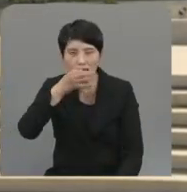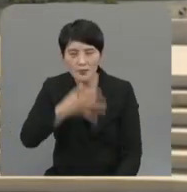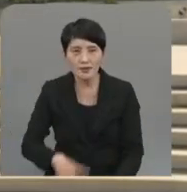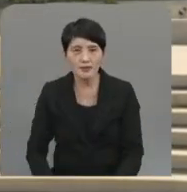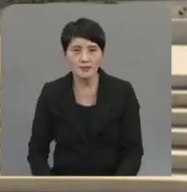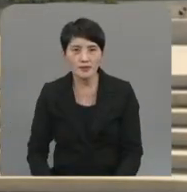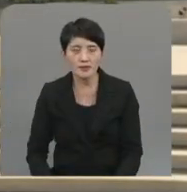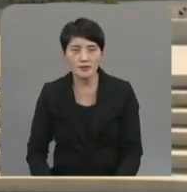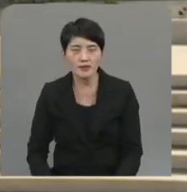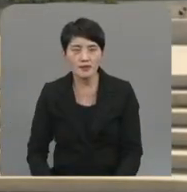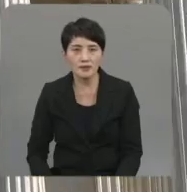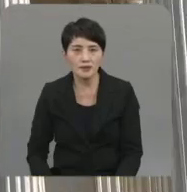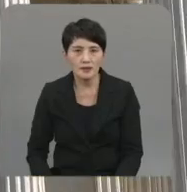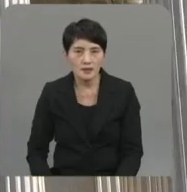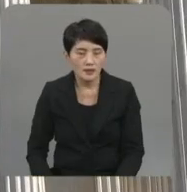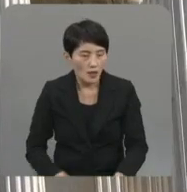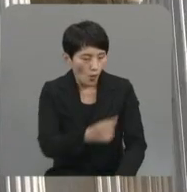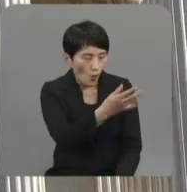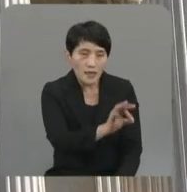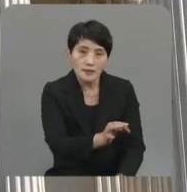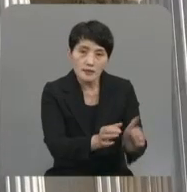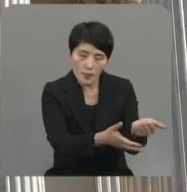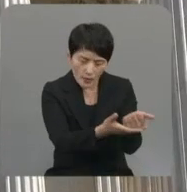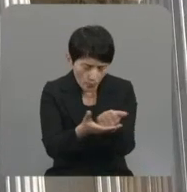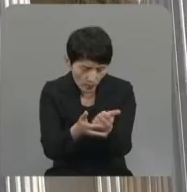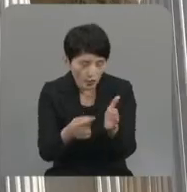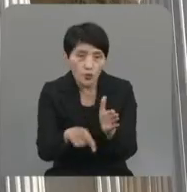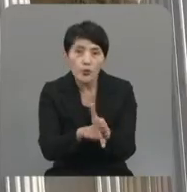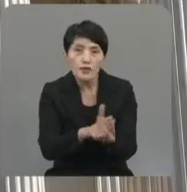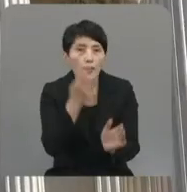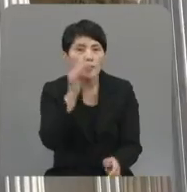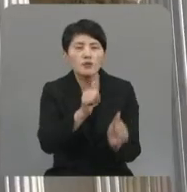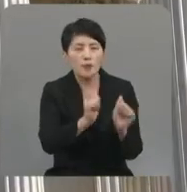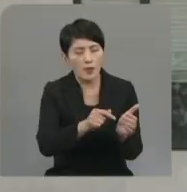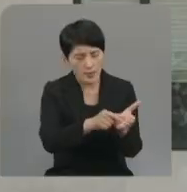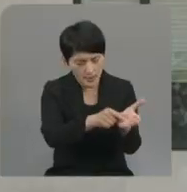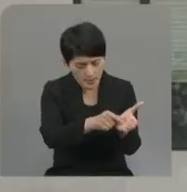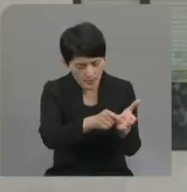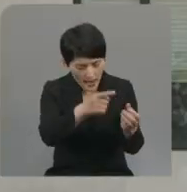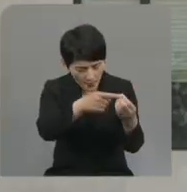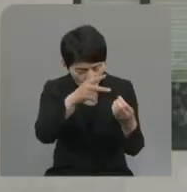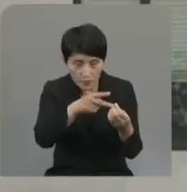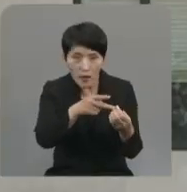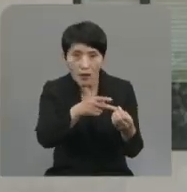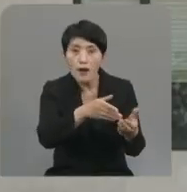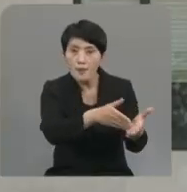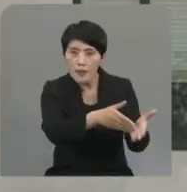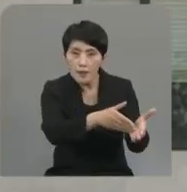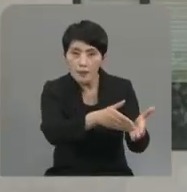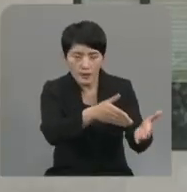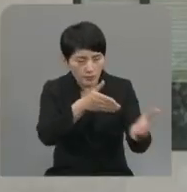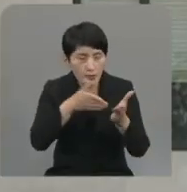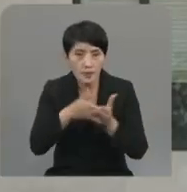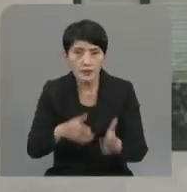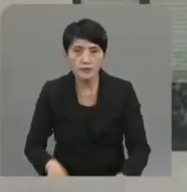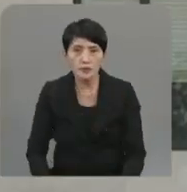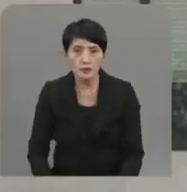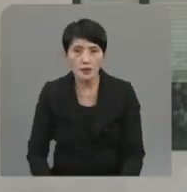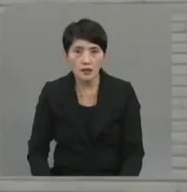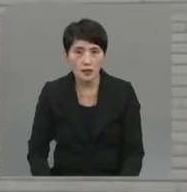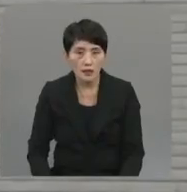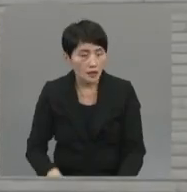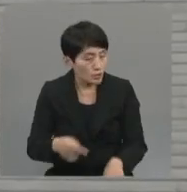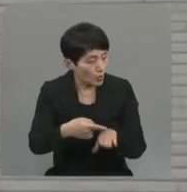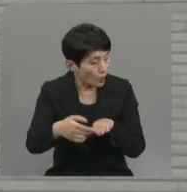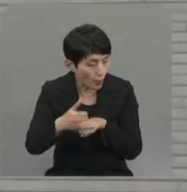quá trình hồi hương hài cốt chiến sĩ Hoàng Kỳ Hoàn đã gặp không ít khó khăn trước đó mang về người có công và cựu chiến binh đã hai lần khởi kiện lên